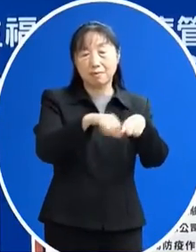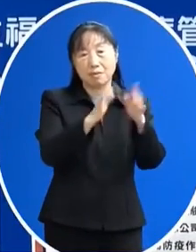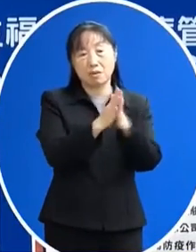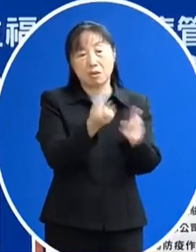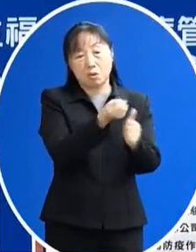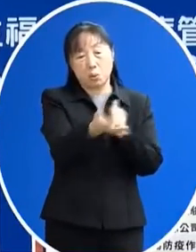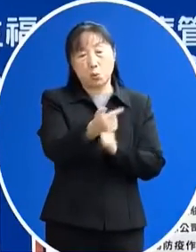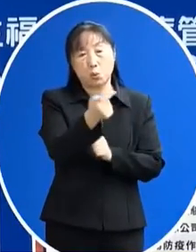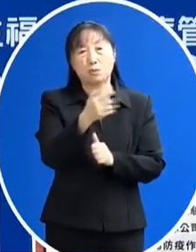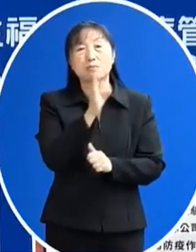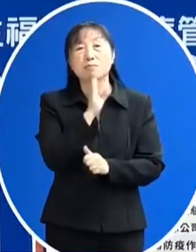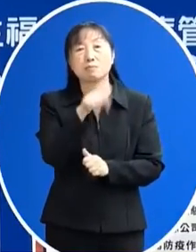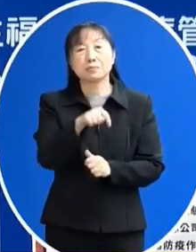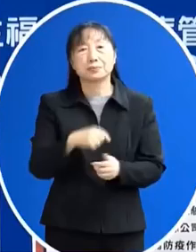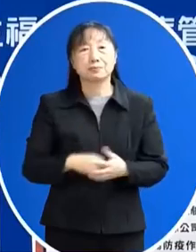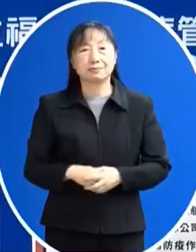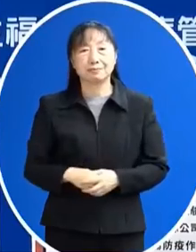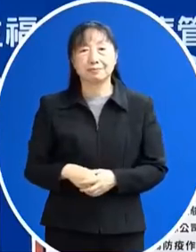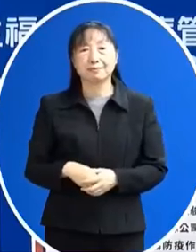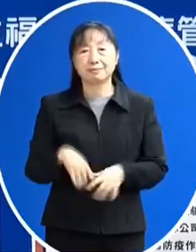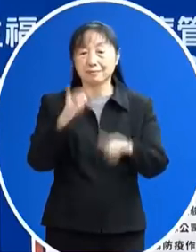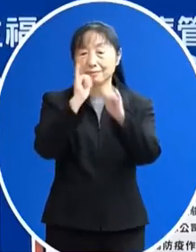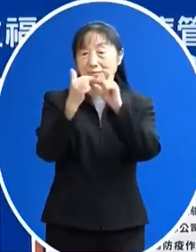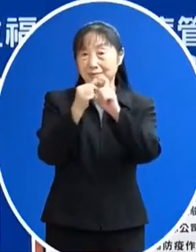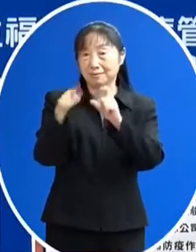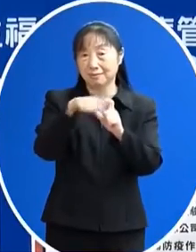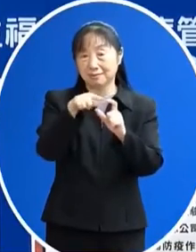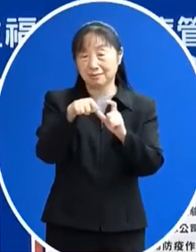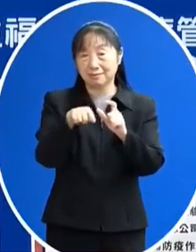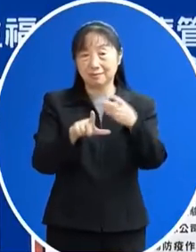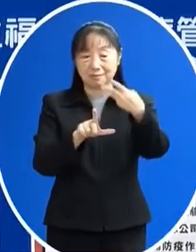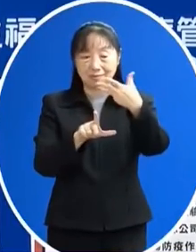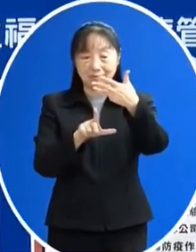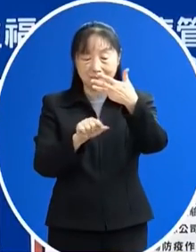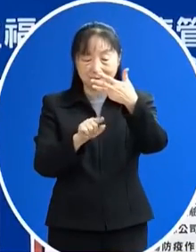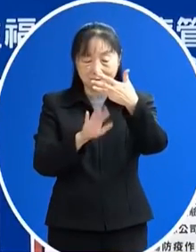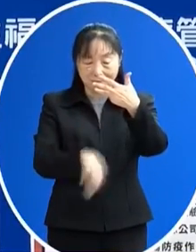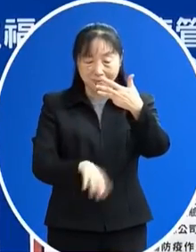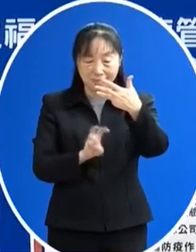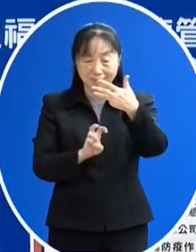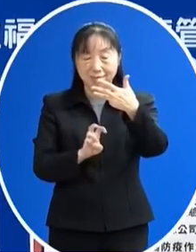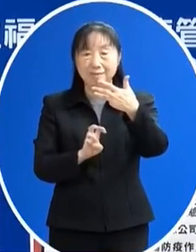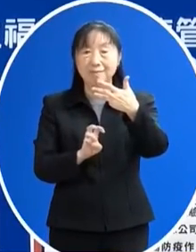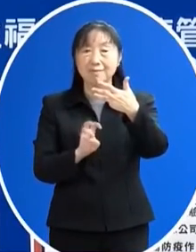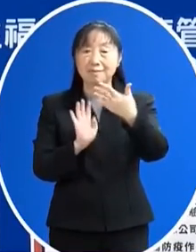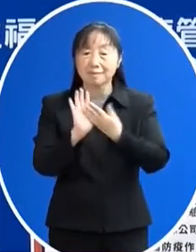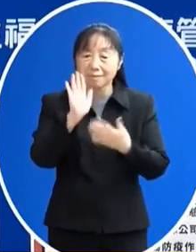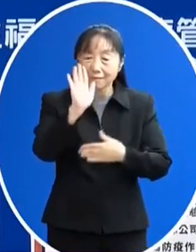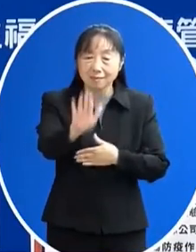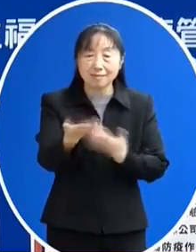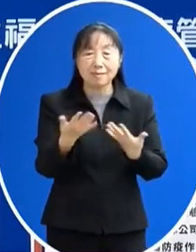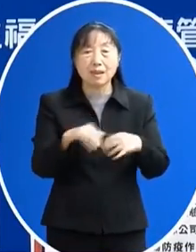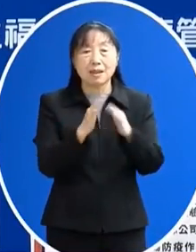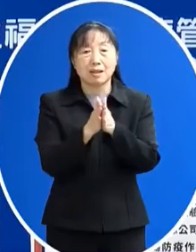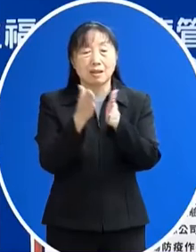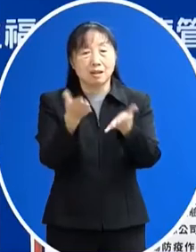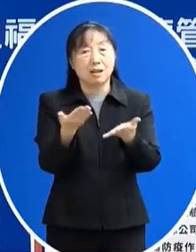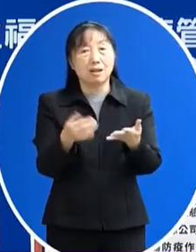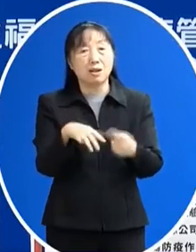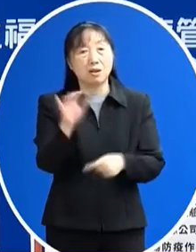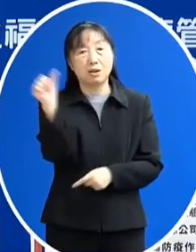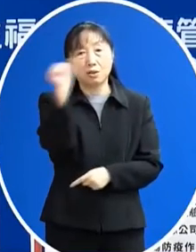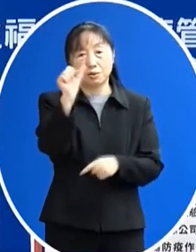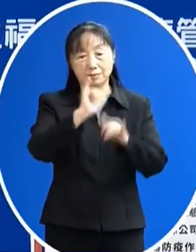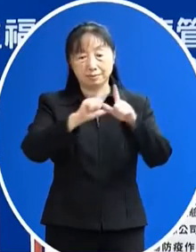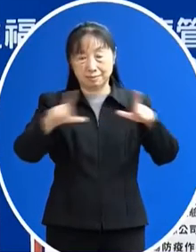点。那我们在社区监测，大家知道我们从8月底8月30号以后，我们就做了一些相关5大的